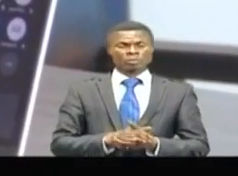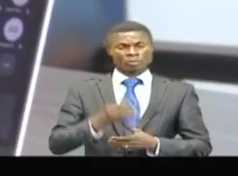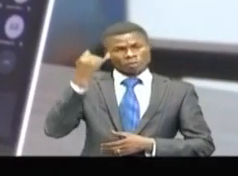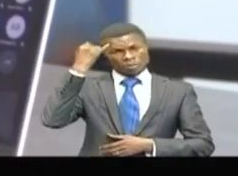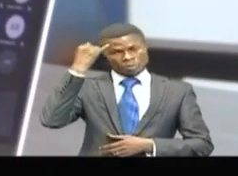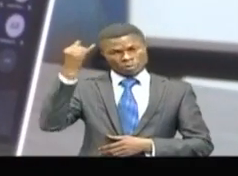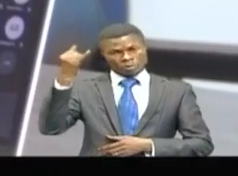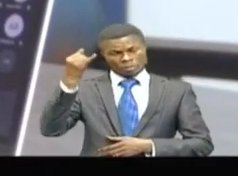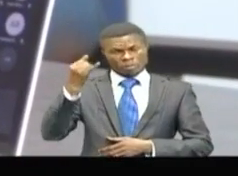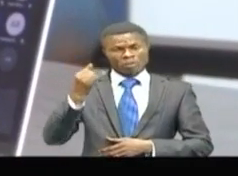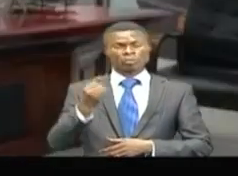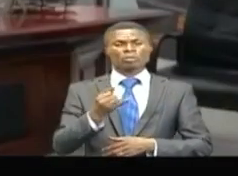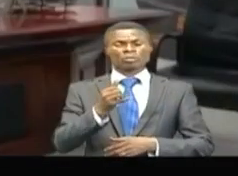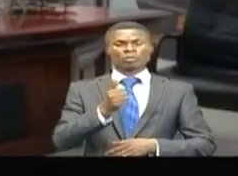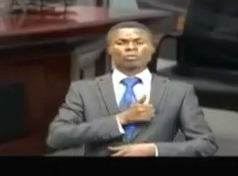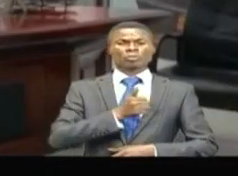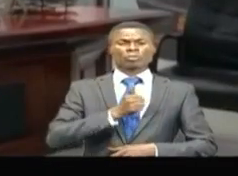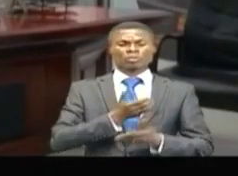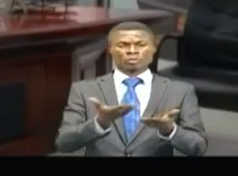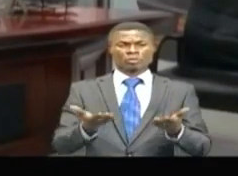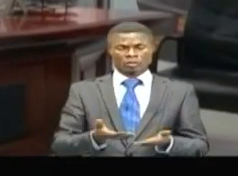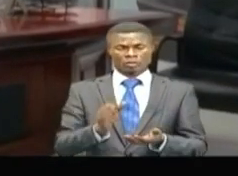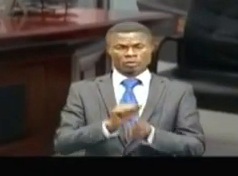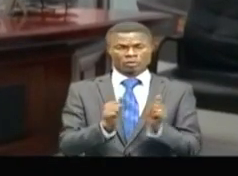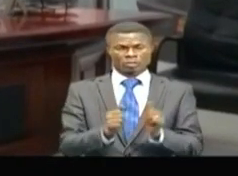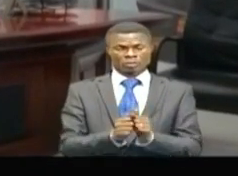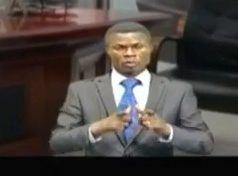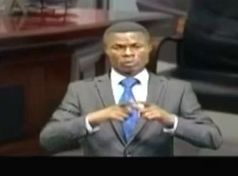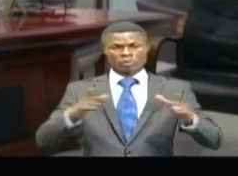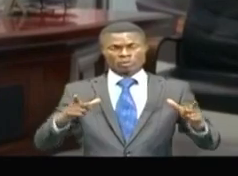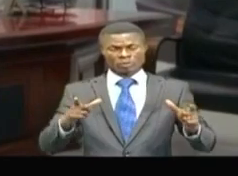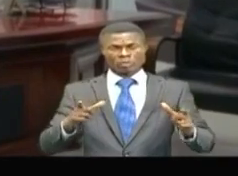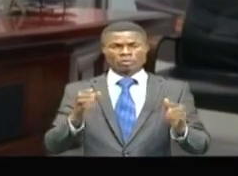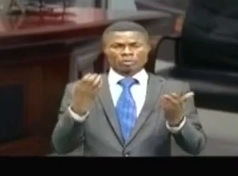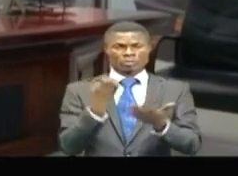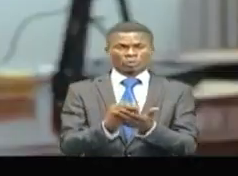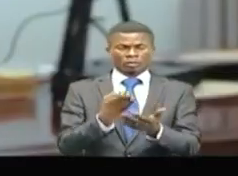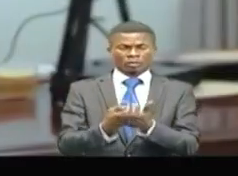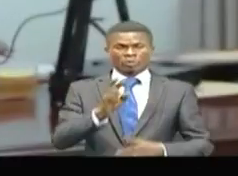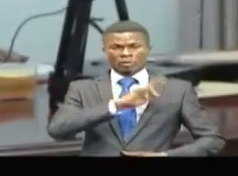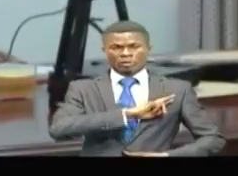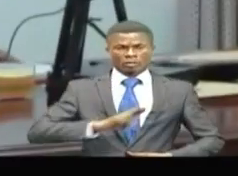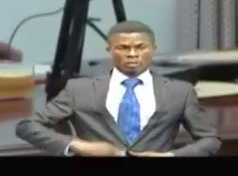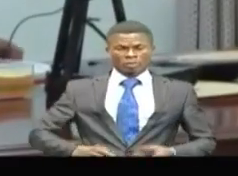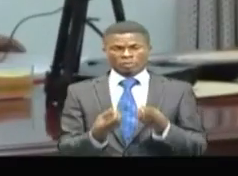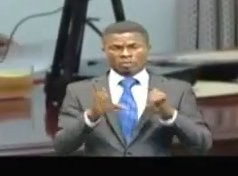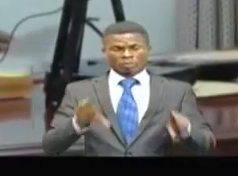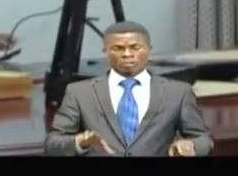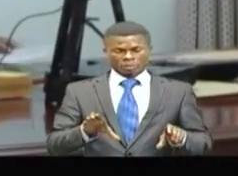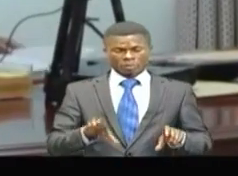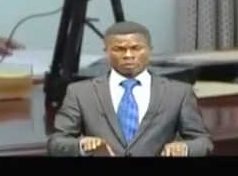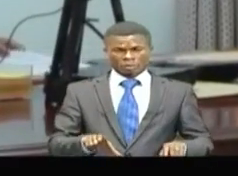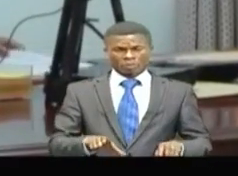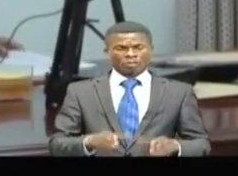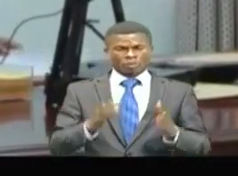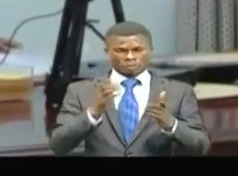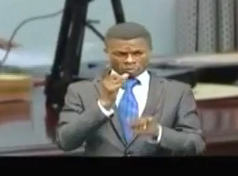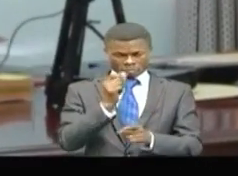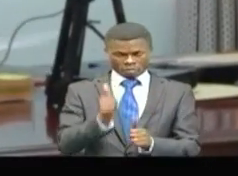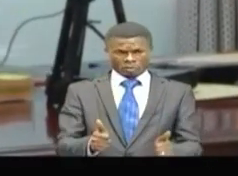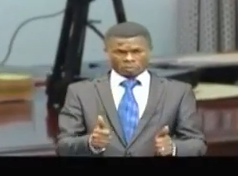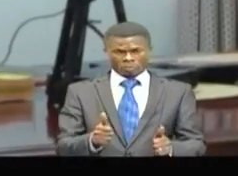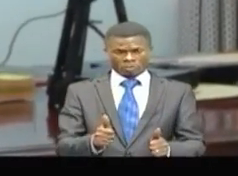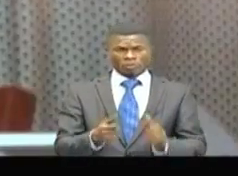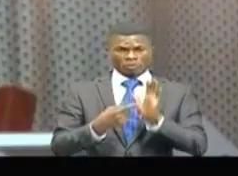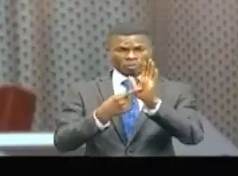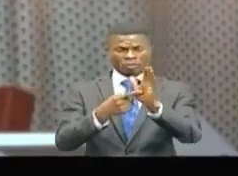contexte intérieur, le cadre macroéconomique de la République démocratique du Congo reste relativement stable,